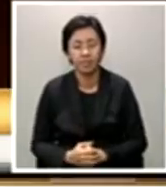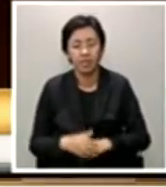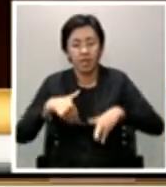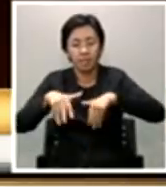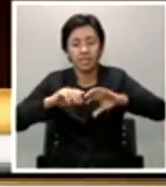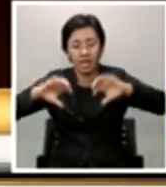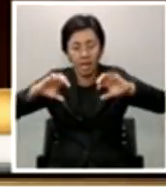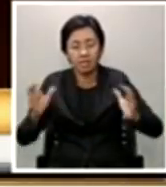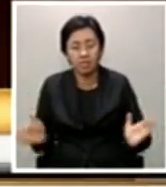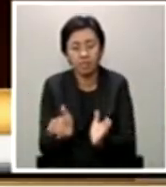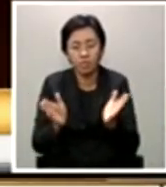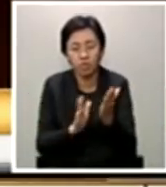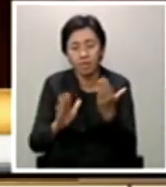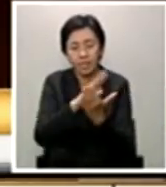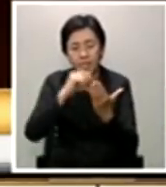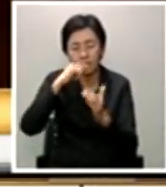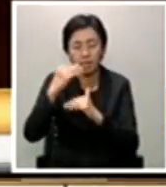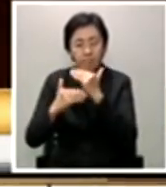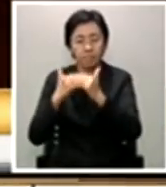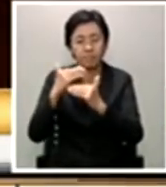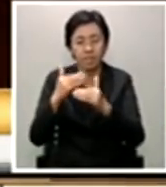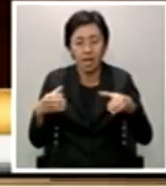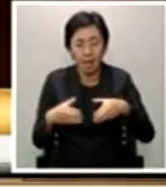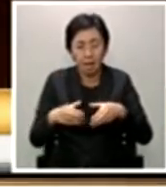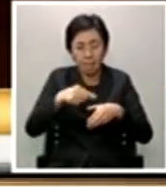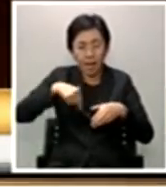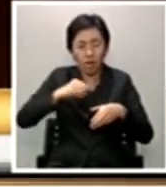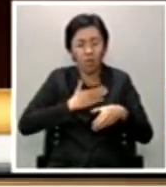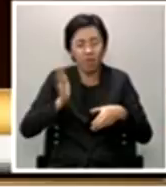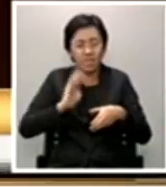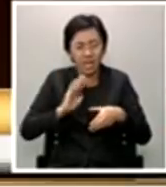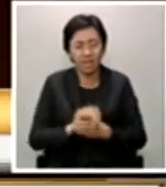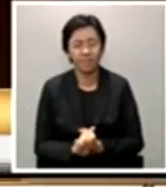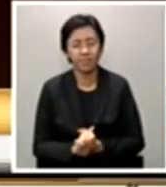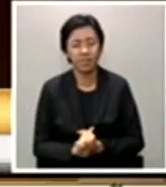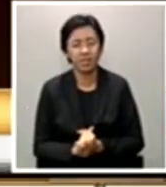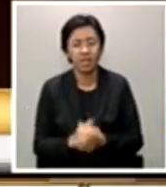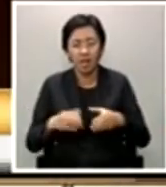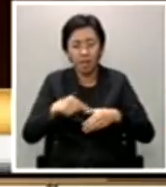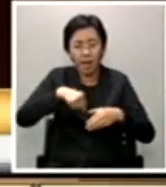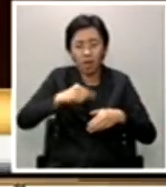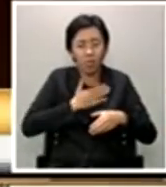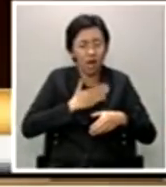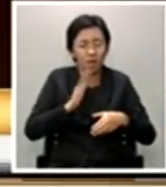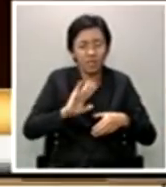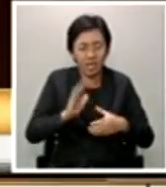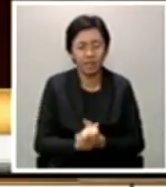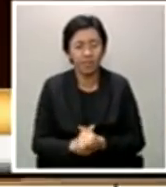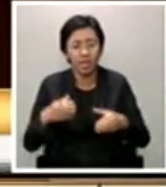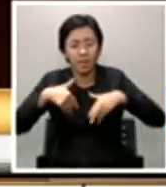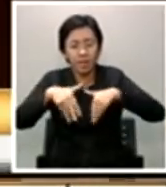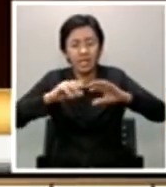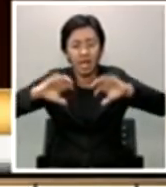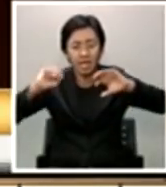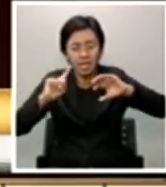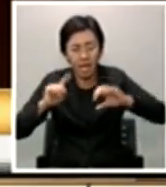ประชารัฐสร้างไทยแล้วก็ไม่ได้เกี่ยวกับพรรคด้วยเพราะเรื่องนี้ไม่เคยมีการหารือในพรรคประชารัฐเพราะว่าการ